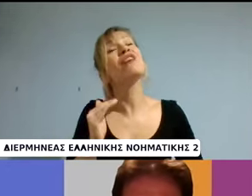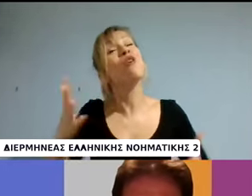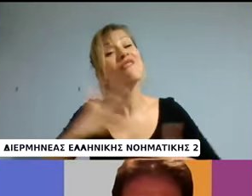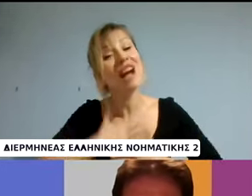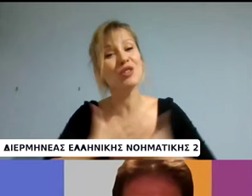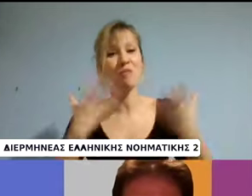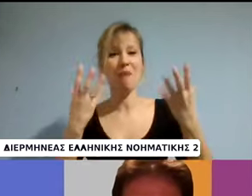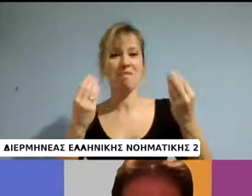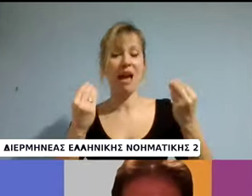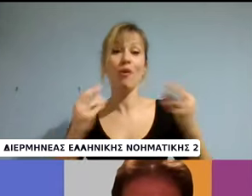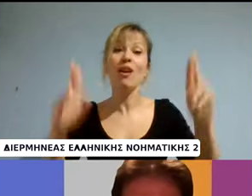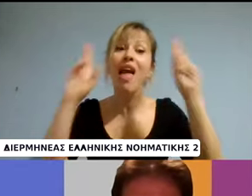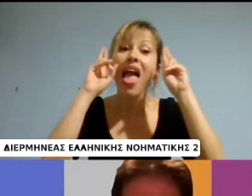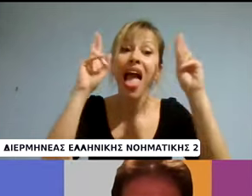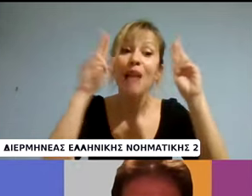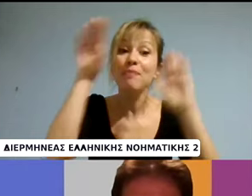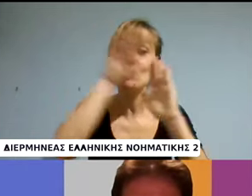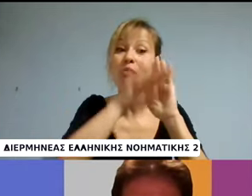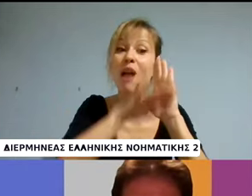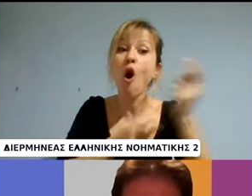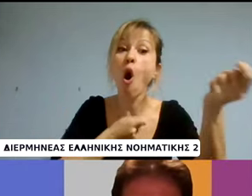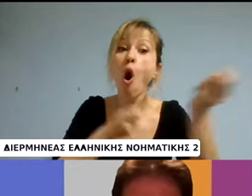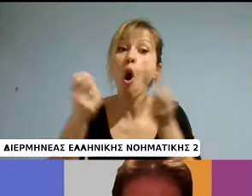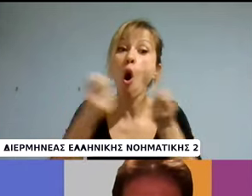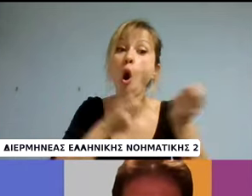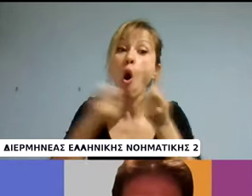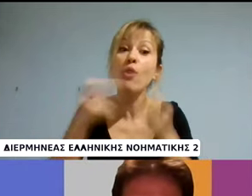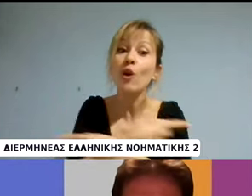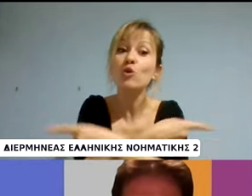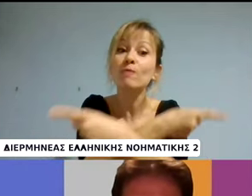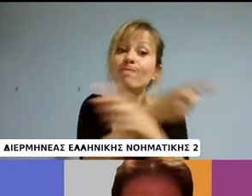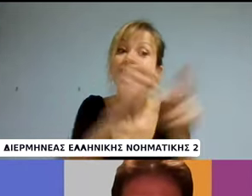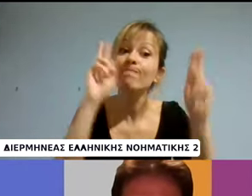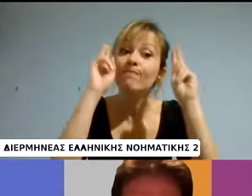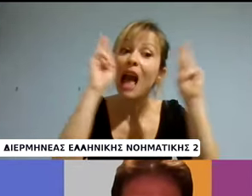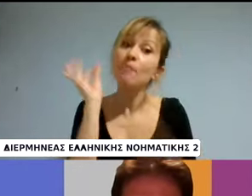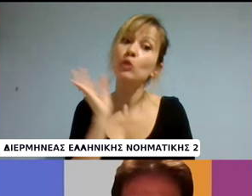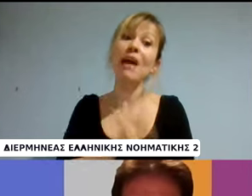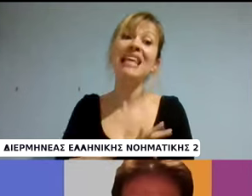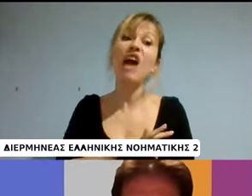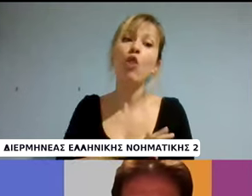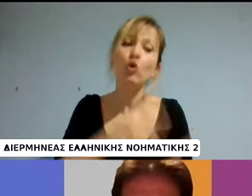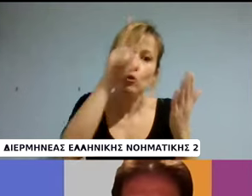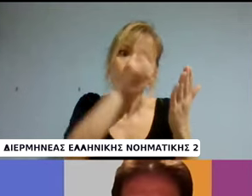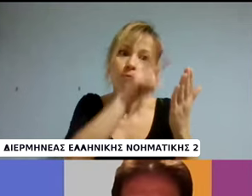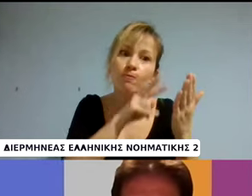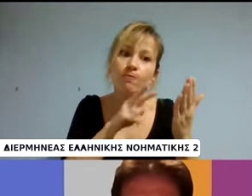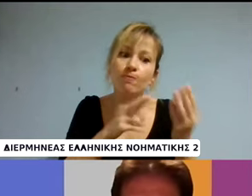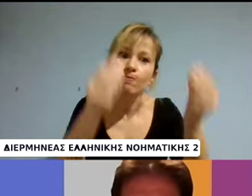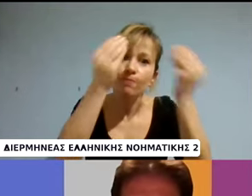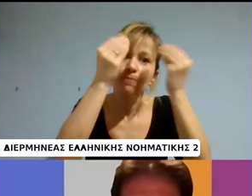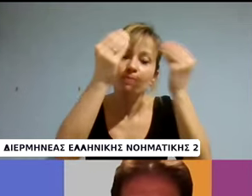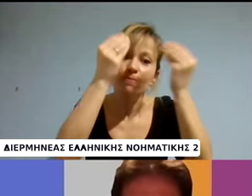Ελπίζουμε πραγματικά ο οδηγός να σας φανεί, να αποδειχθεί για σας ένα χρήσιμο εργαλείο. Περιμένουμε